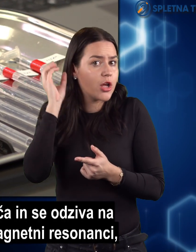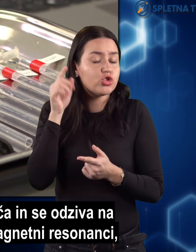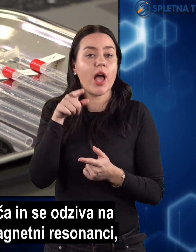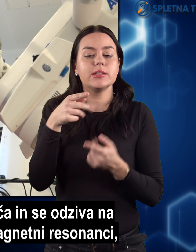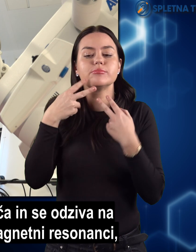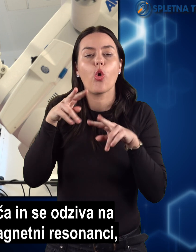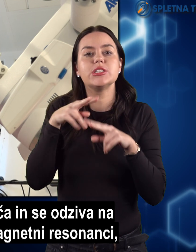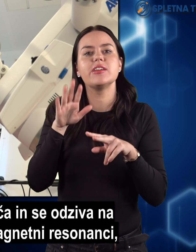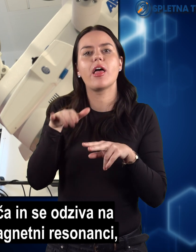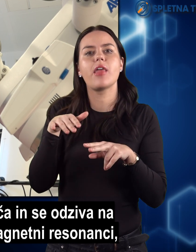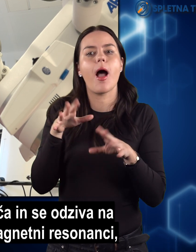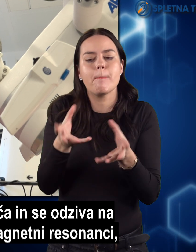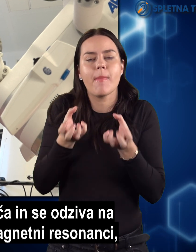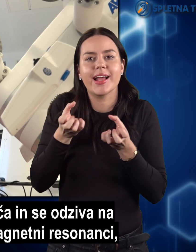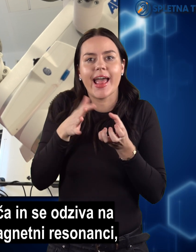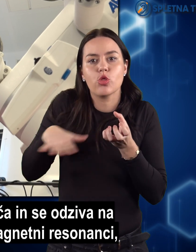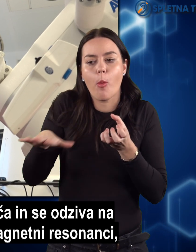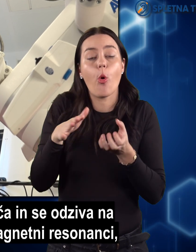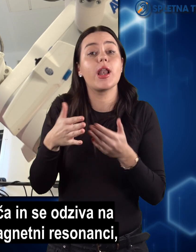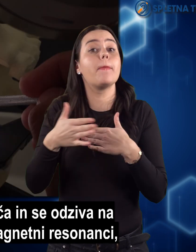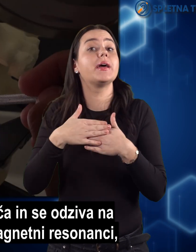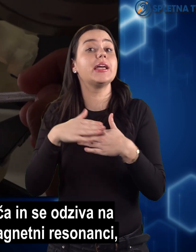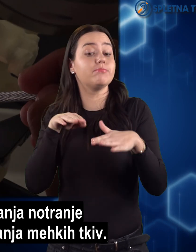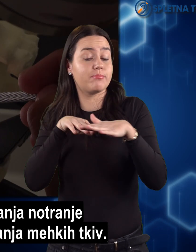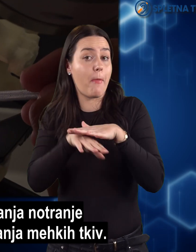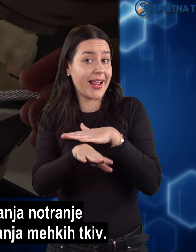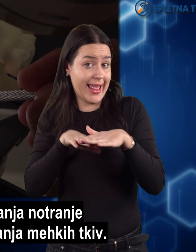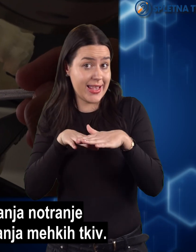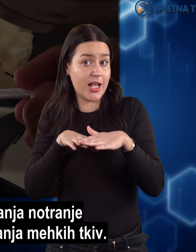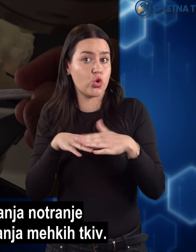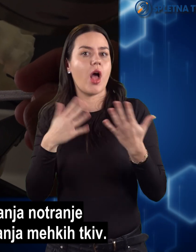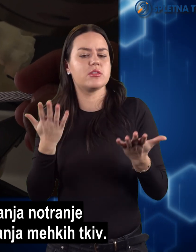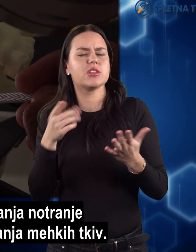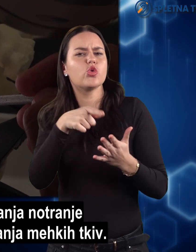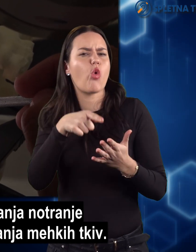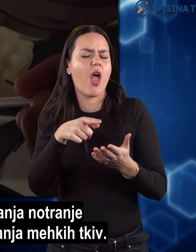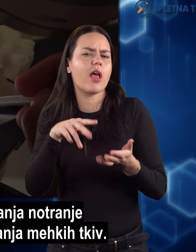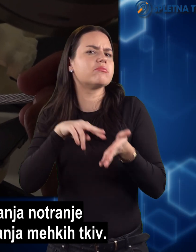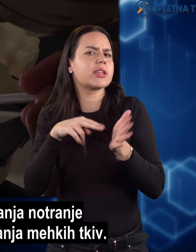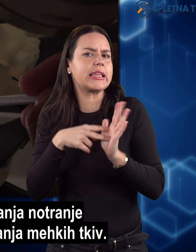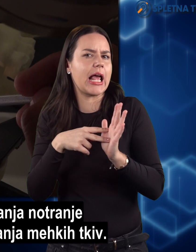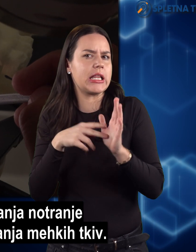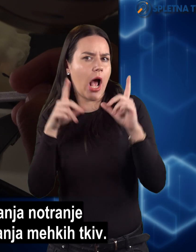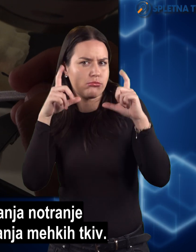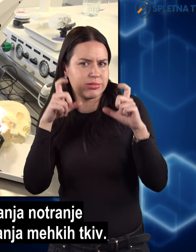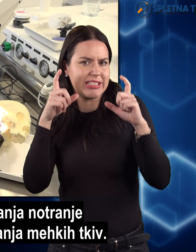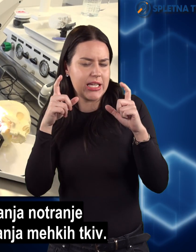magnetni resonanci, torej tehniki slikanja notranje zgradbe telesa in stanja mehkih tkiv.